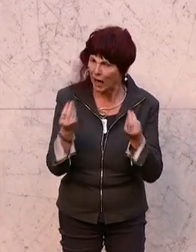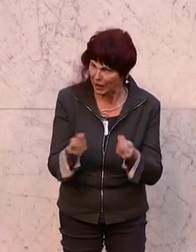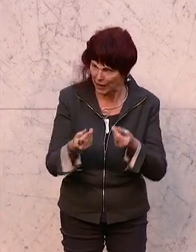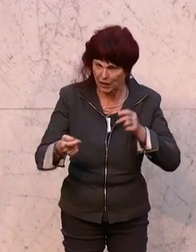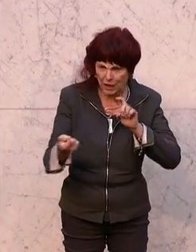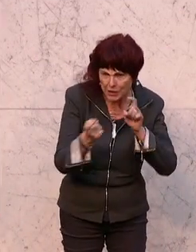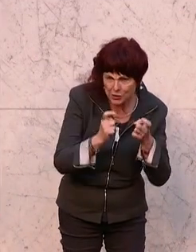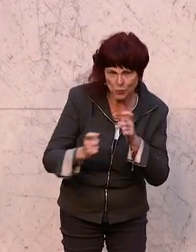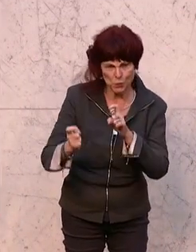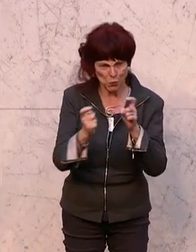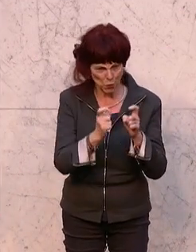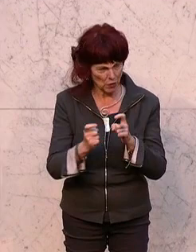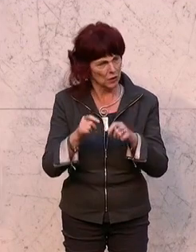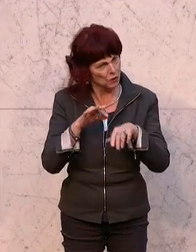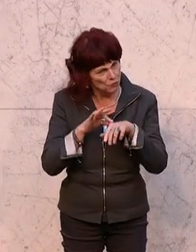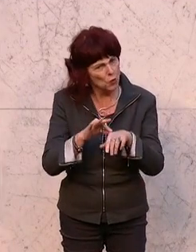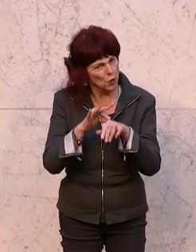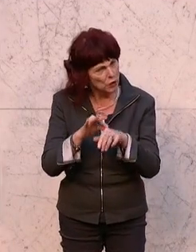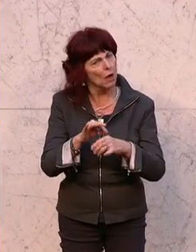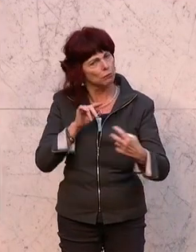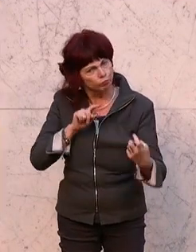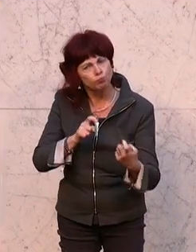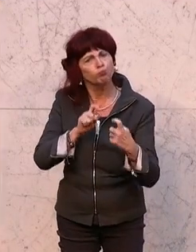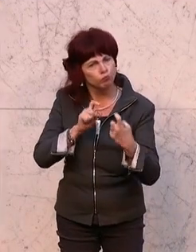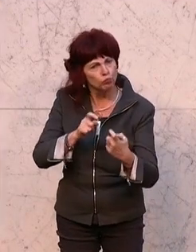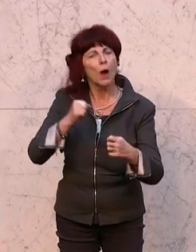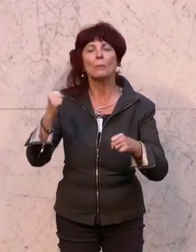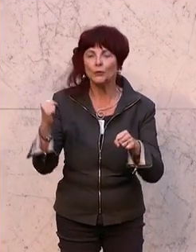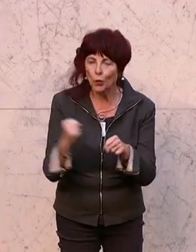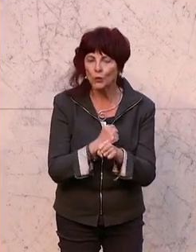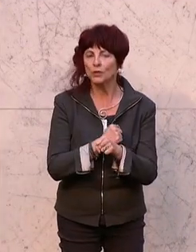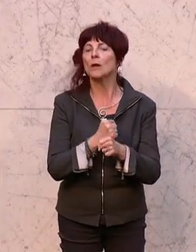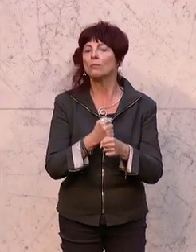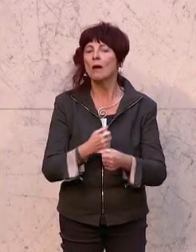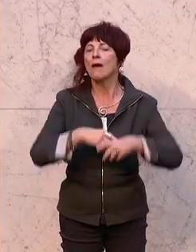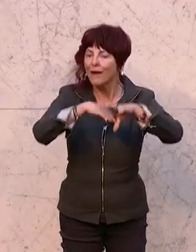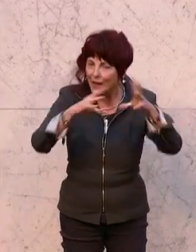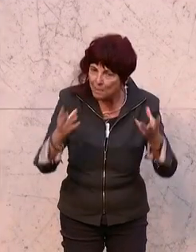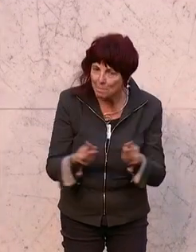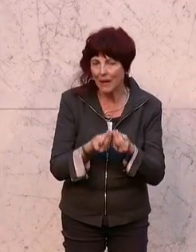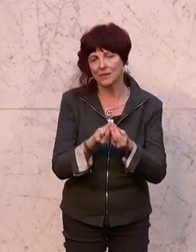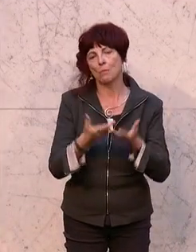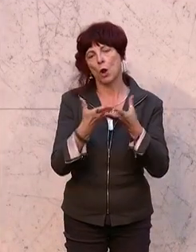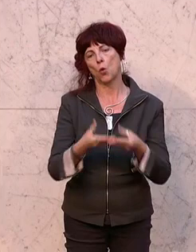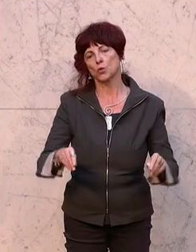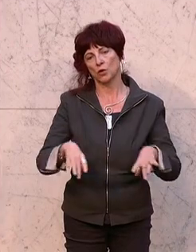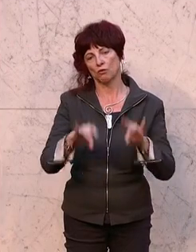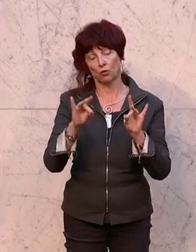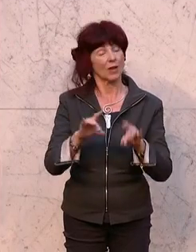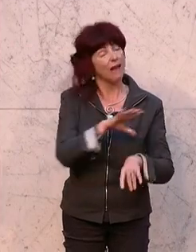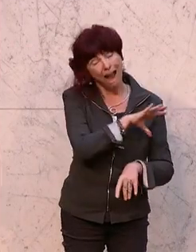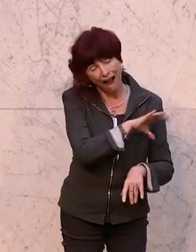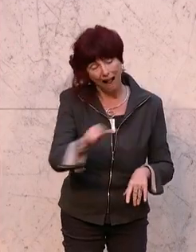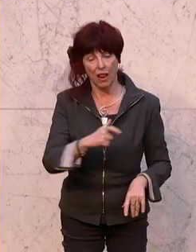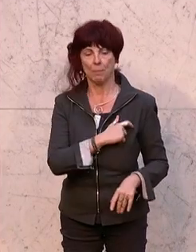an unterschiedlichen Standpunkten gerieben haben und doch zu einer gemeinsamen Lösung gekommen sind, die jetzt von allen